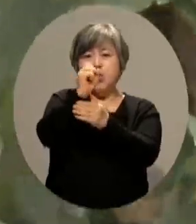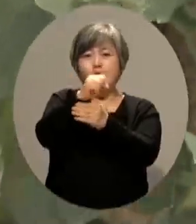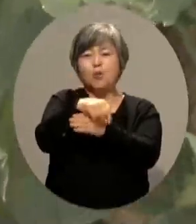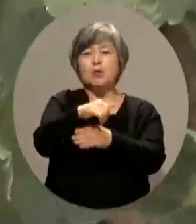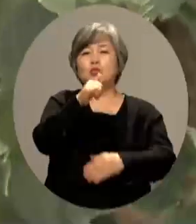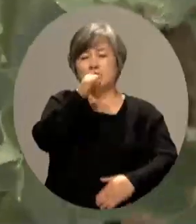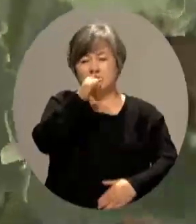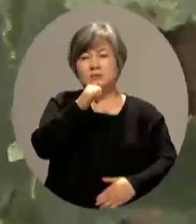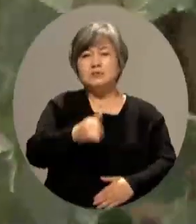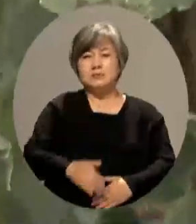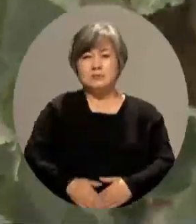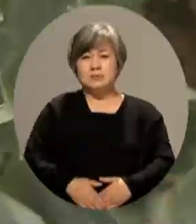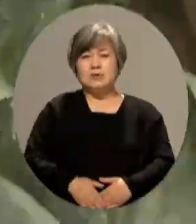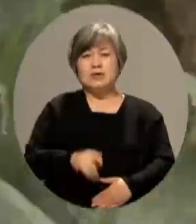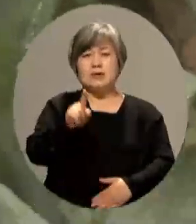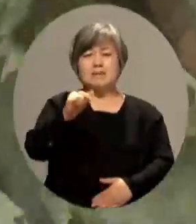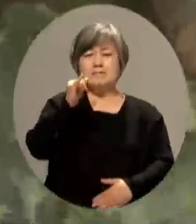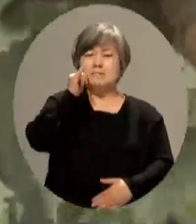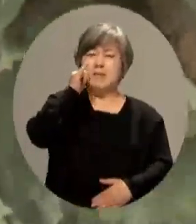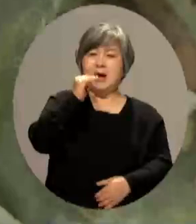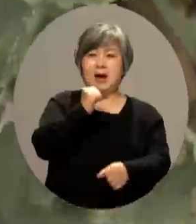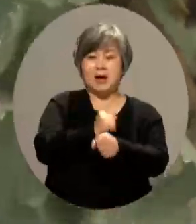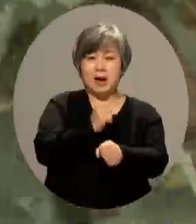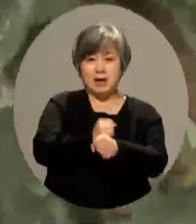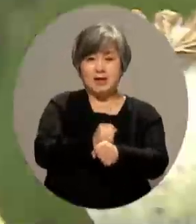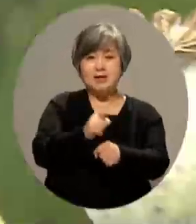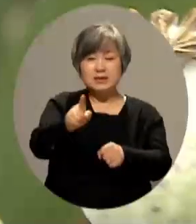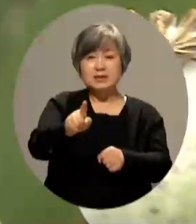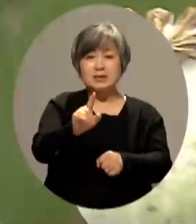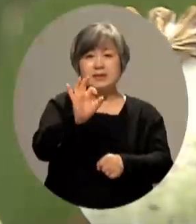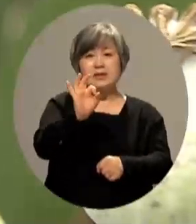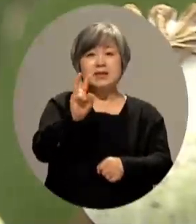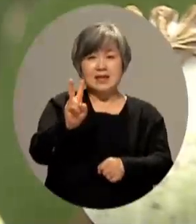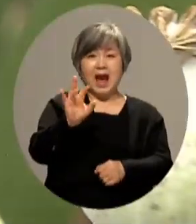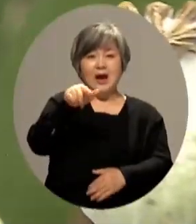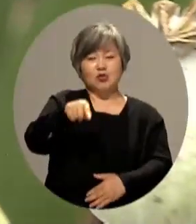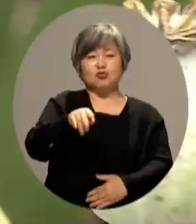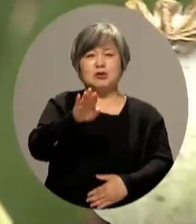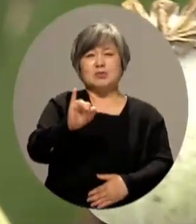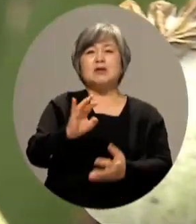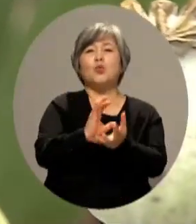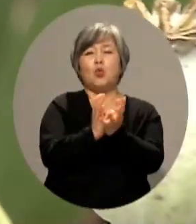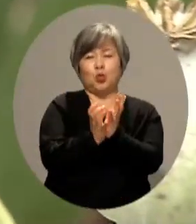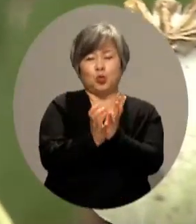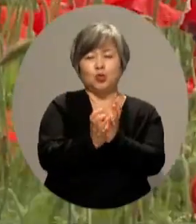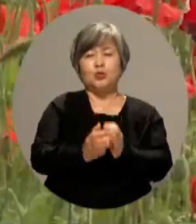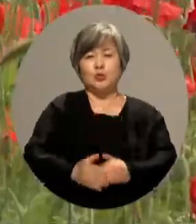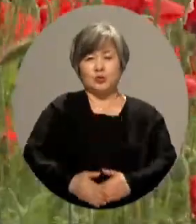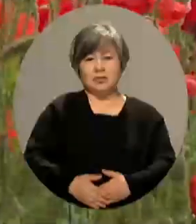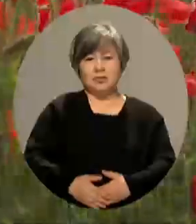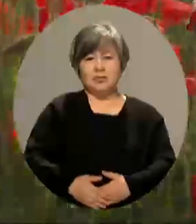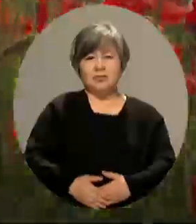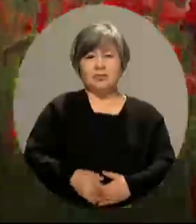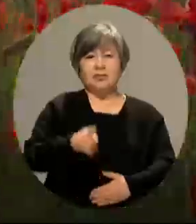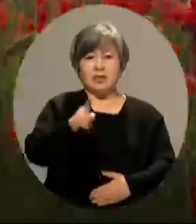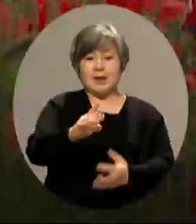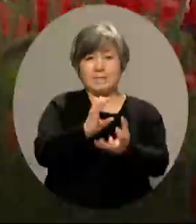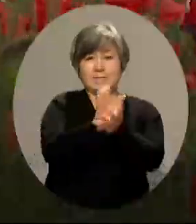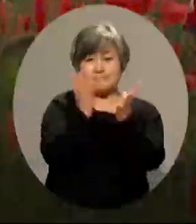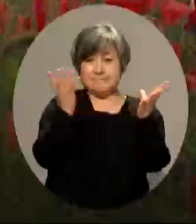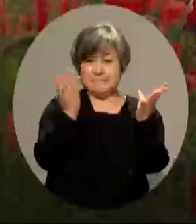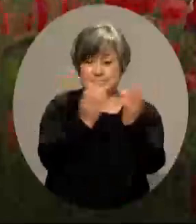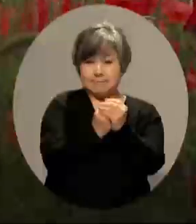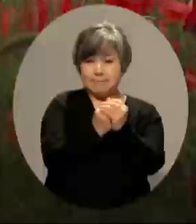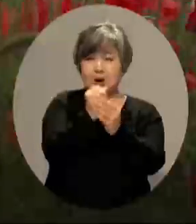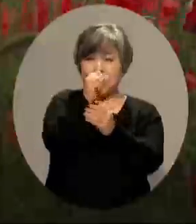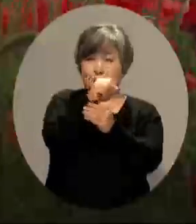맺혀 있습니다. 마약의 일종인 아편 재료로 알려진 바로 그 양귀비 꽃입니다. 만개한 모양이나